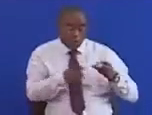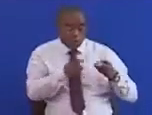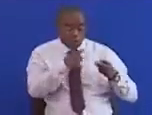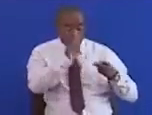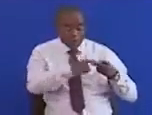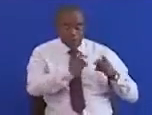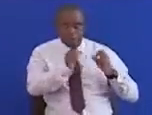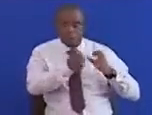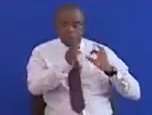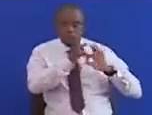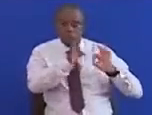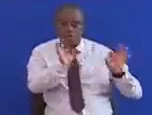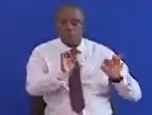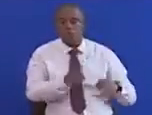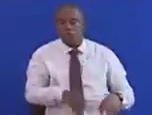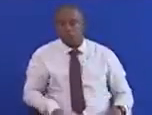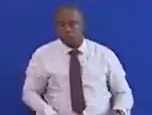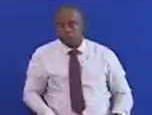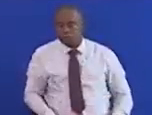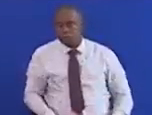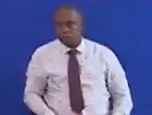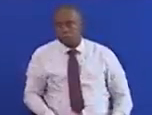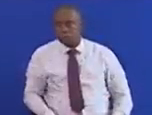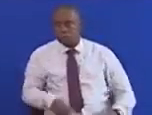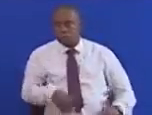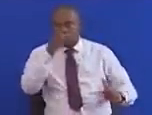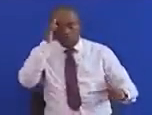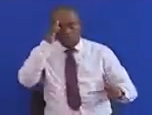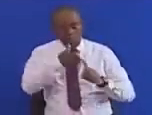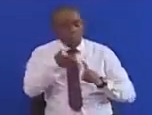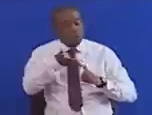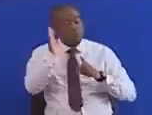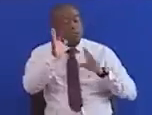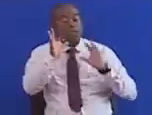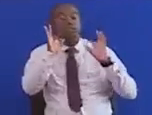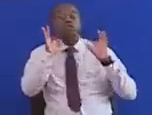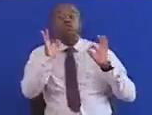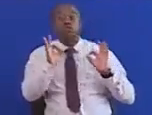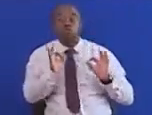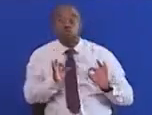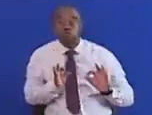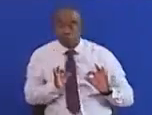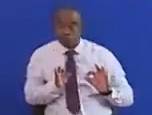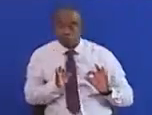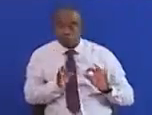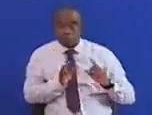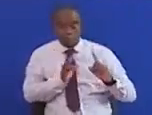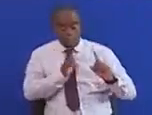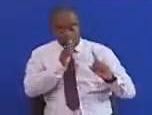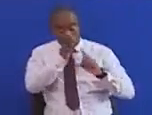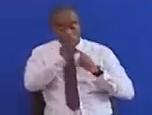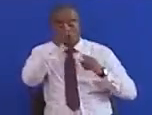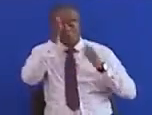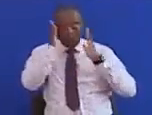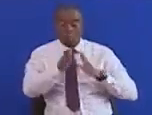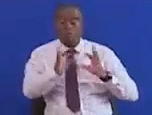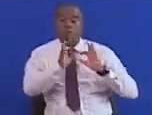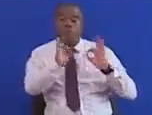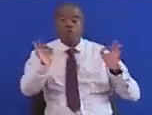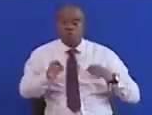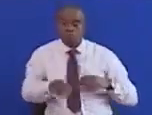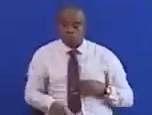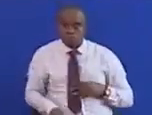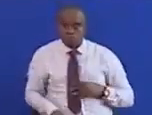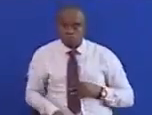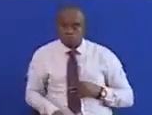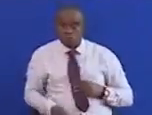ili watoto wetu wafanye vizuri. Kwa hivyo nia ya serikali ni njema na nia ya wabunge pia ni njema, kwamba